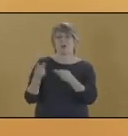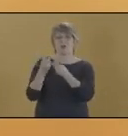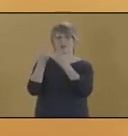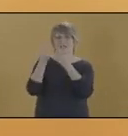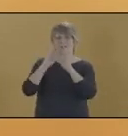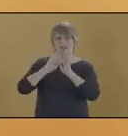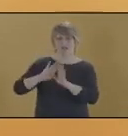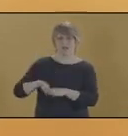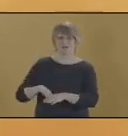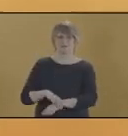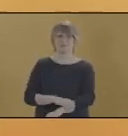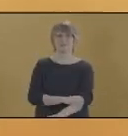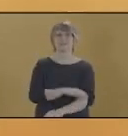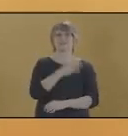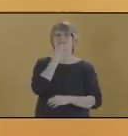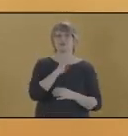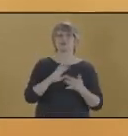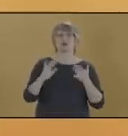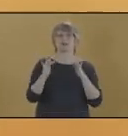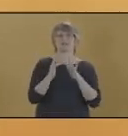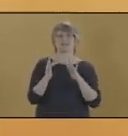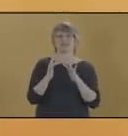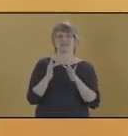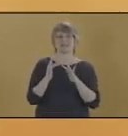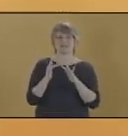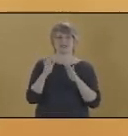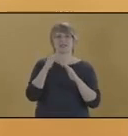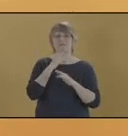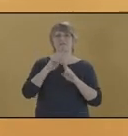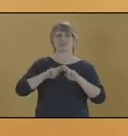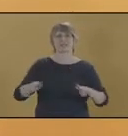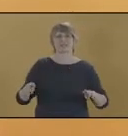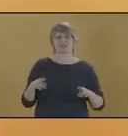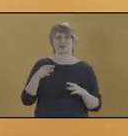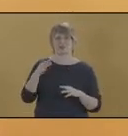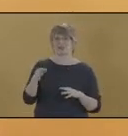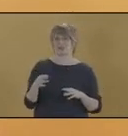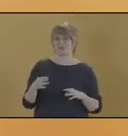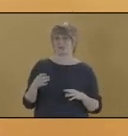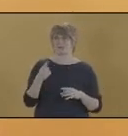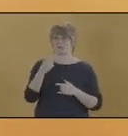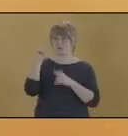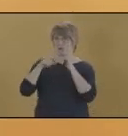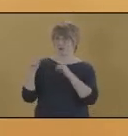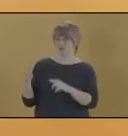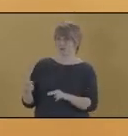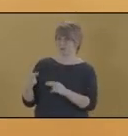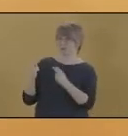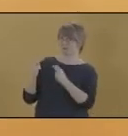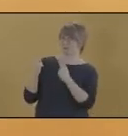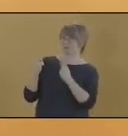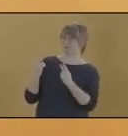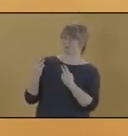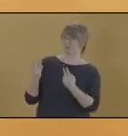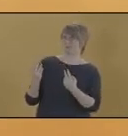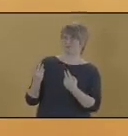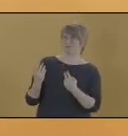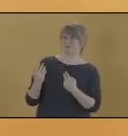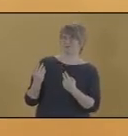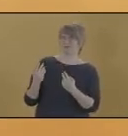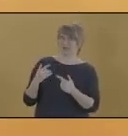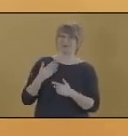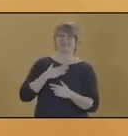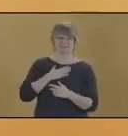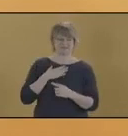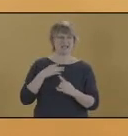es auch das Internet wieder ein friedlicherer Ort ist, was teilweise auf Unglauben stößt bei meinen Zuhörenden, aber das ist wirklich mein